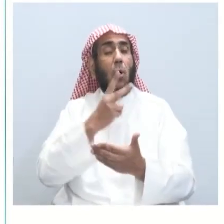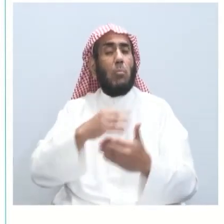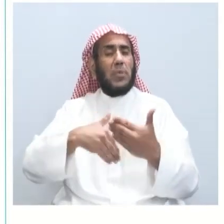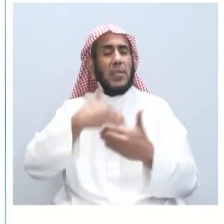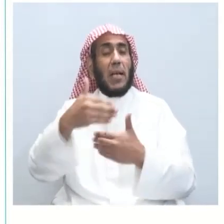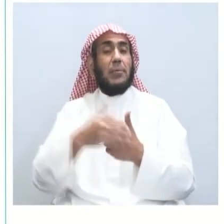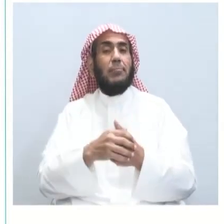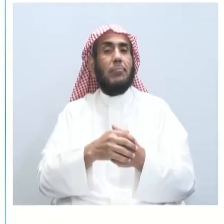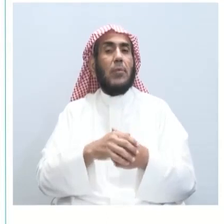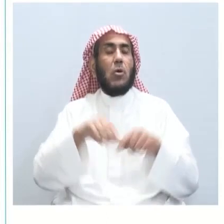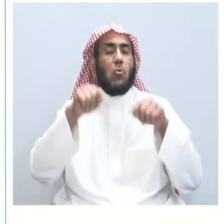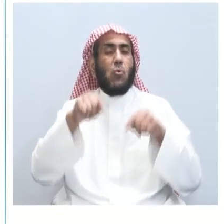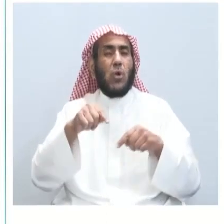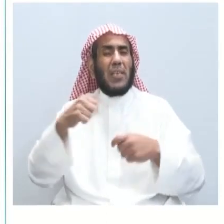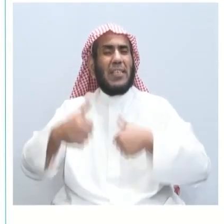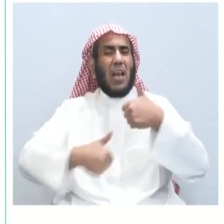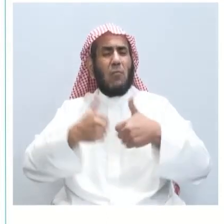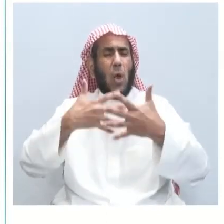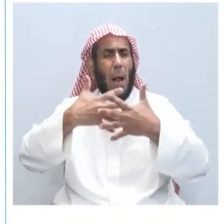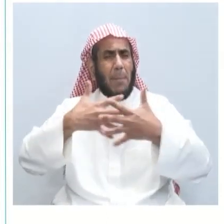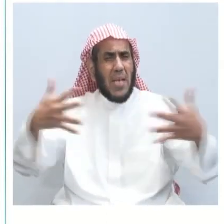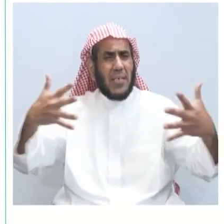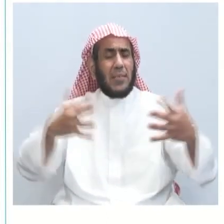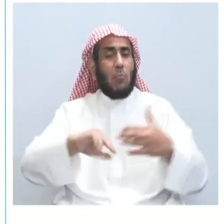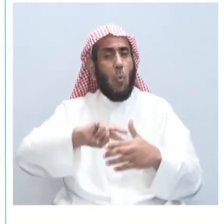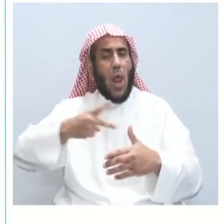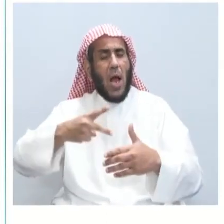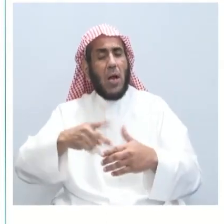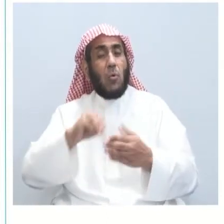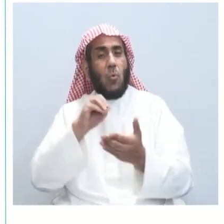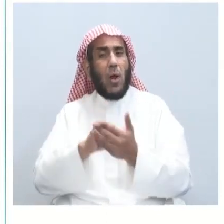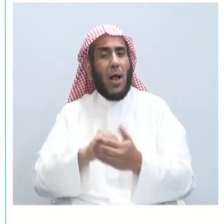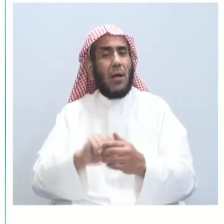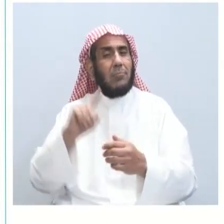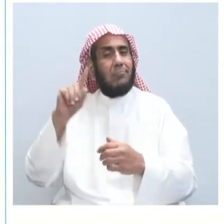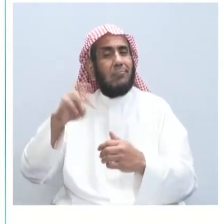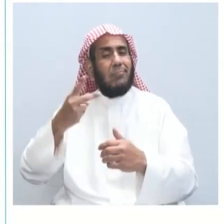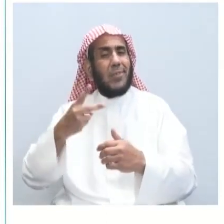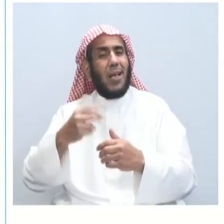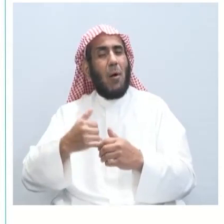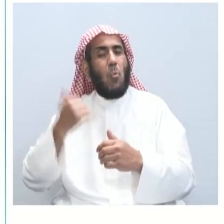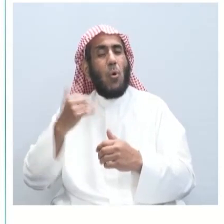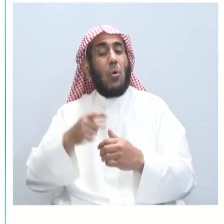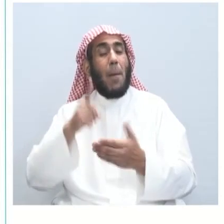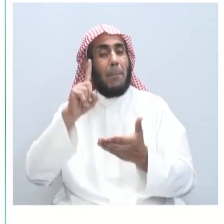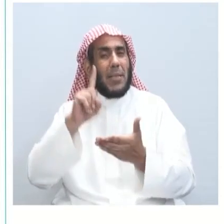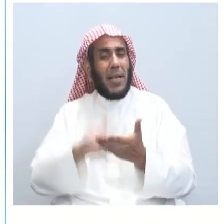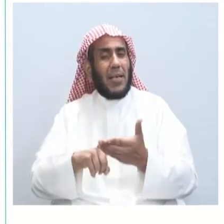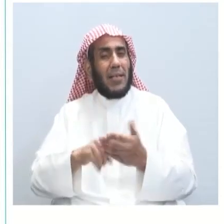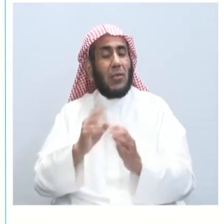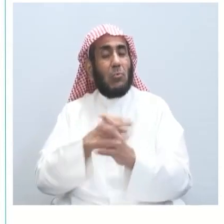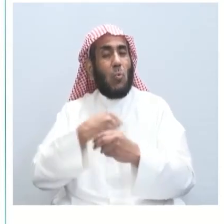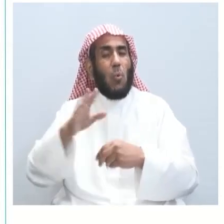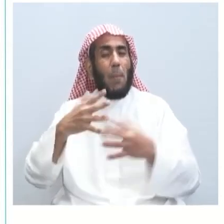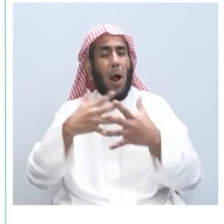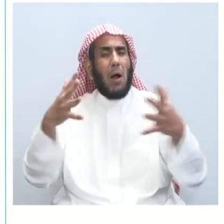وبالتالي يكون هنالك التنافس كبير ولكن ايضا هنالك مزايا فان بالتاكيد احنا ما نسوق بشكل